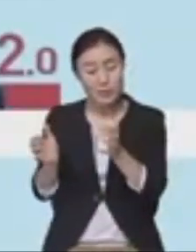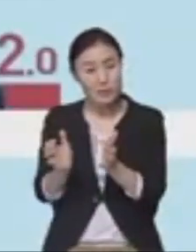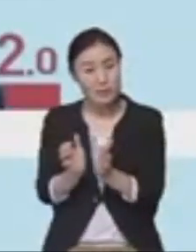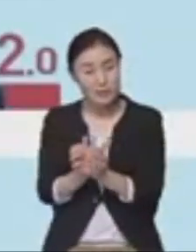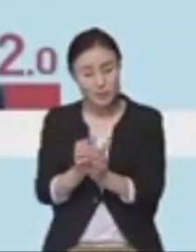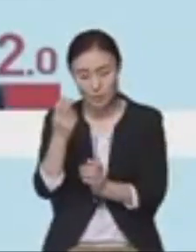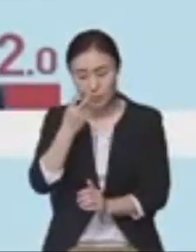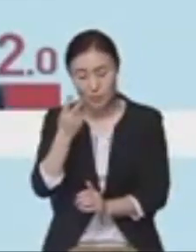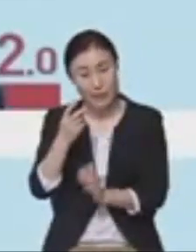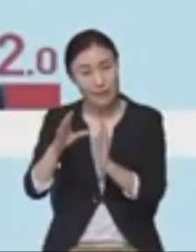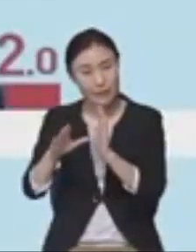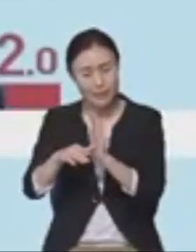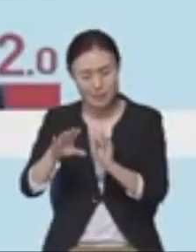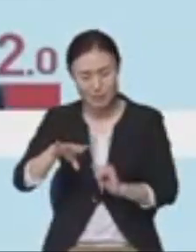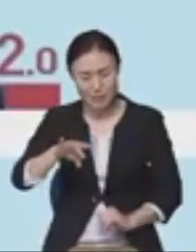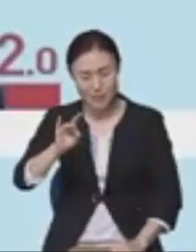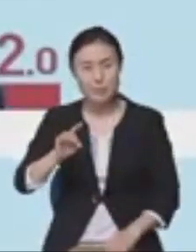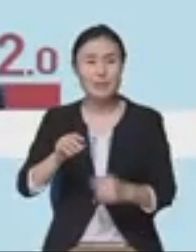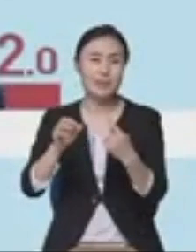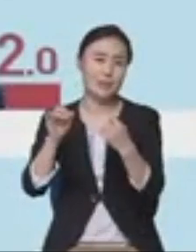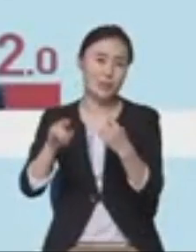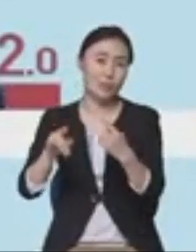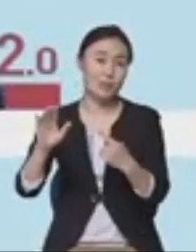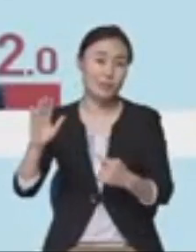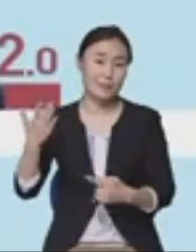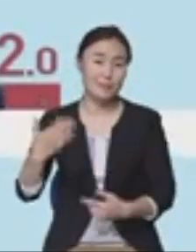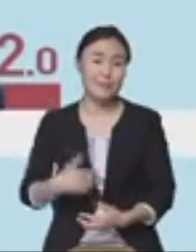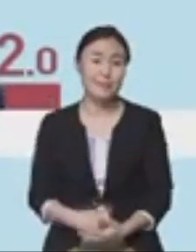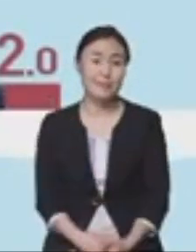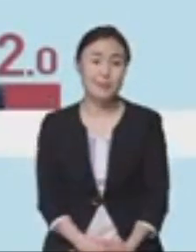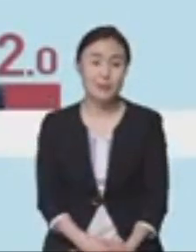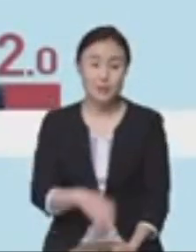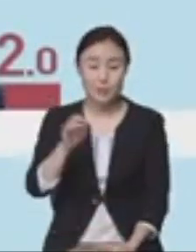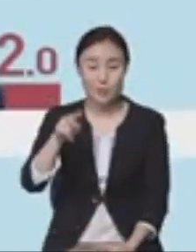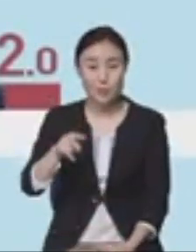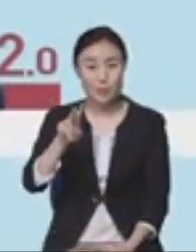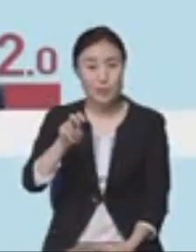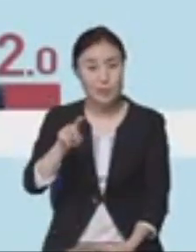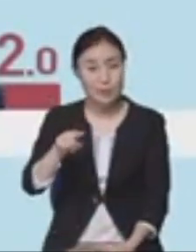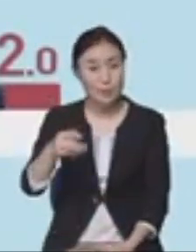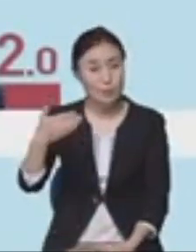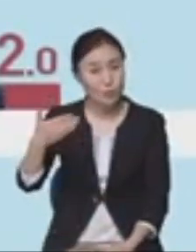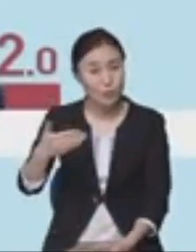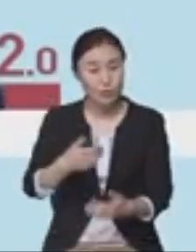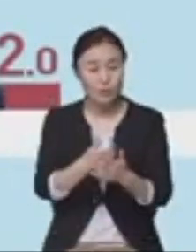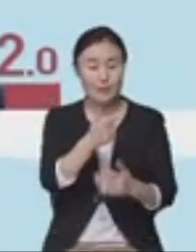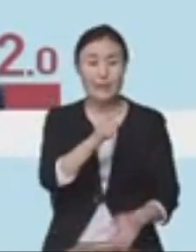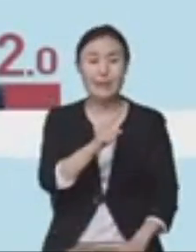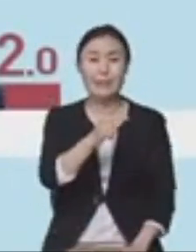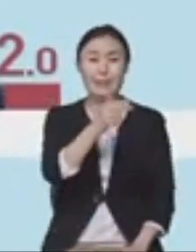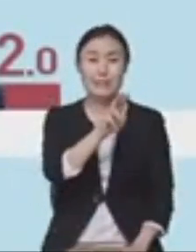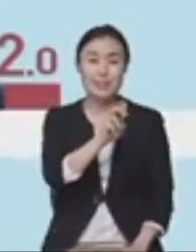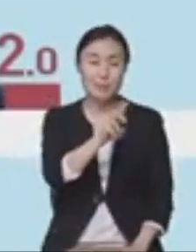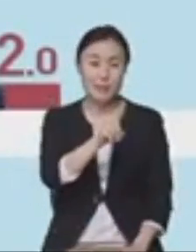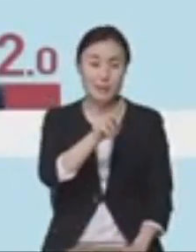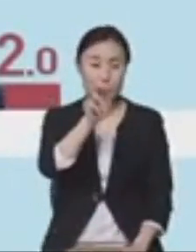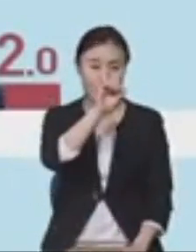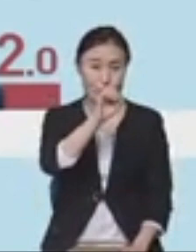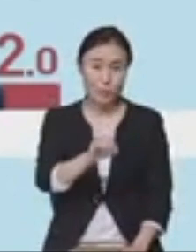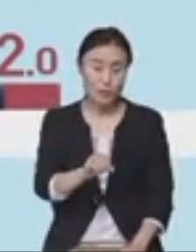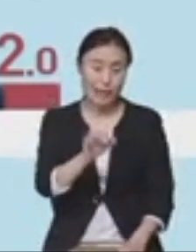대상으로 한 조사에서도 처음으로 1위를 차지했습니다 유승민 22.9% 나경원 22%